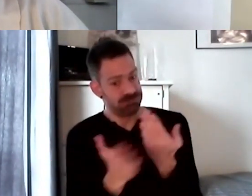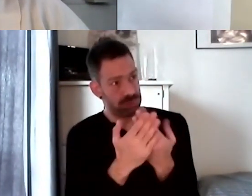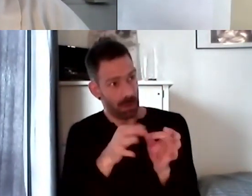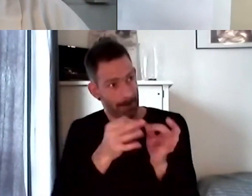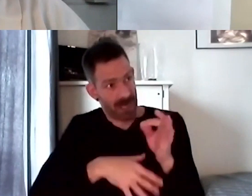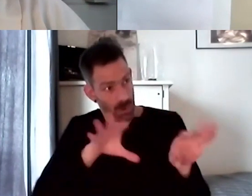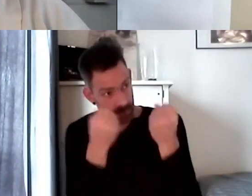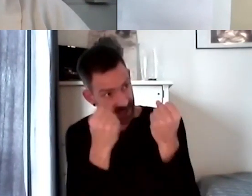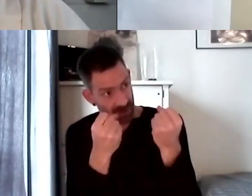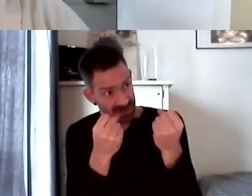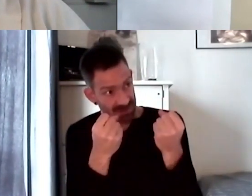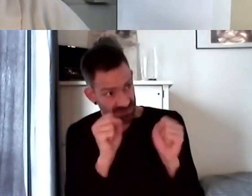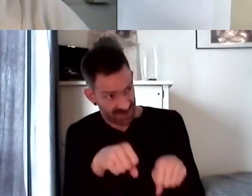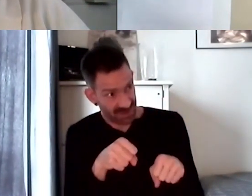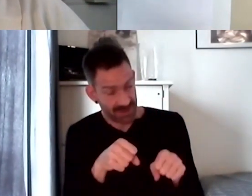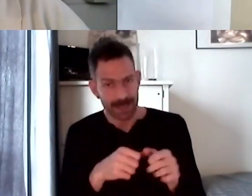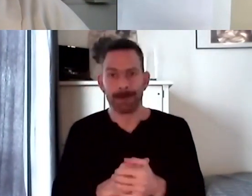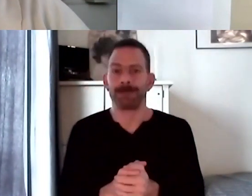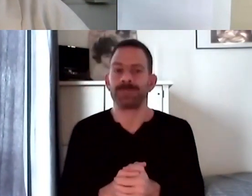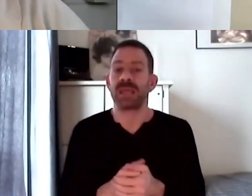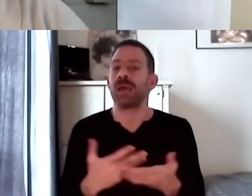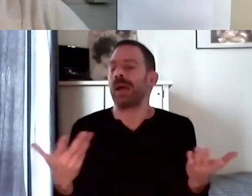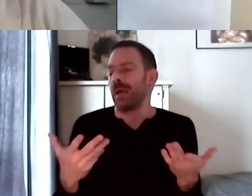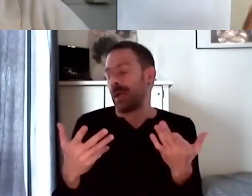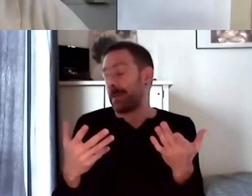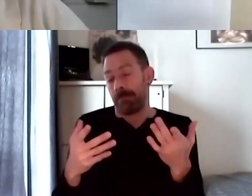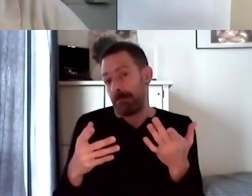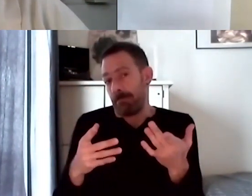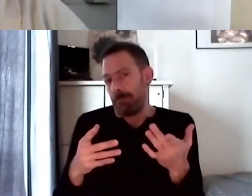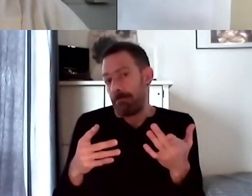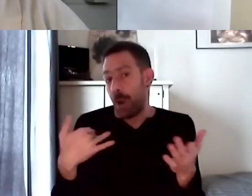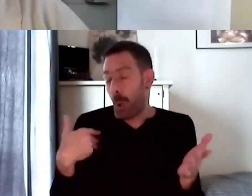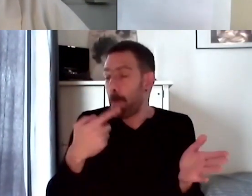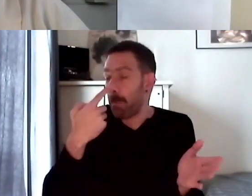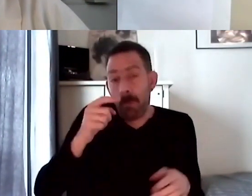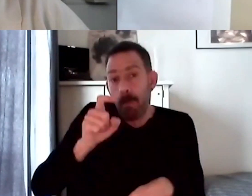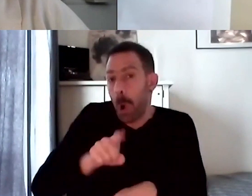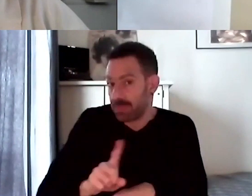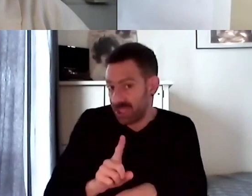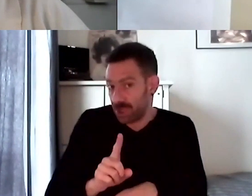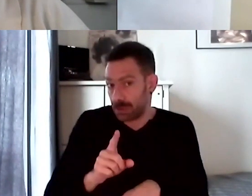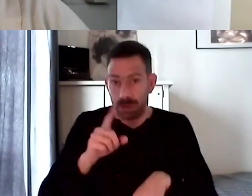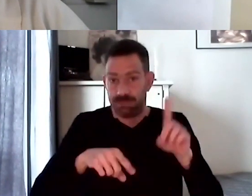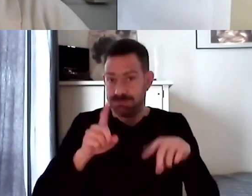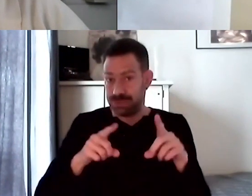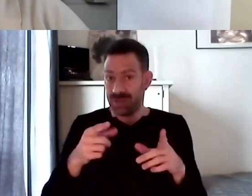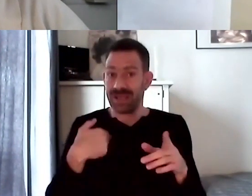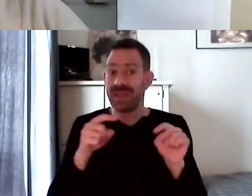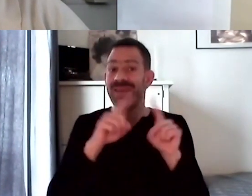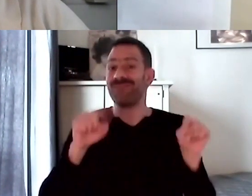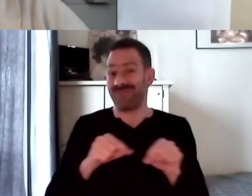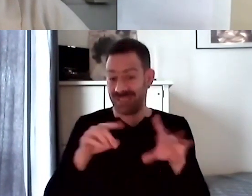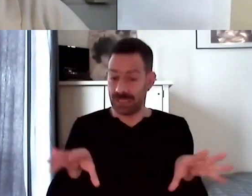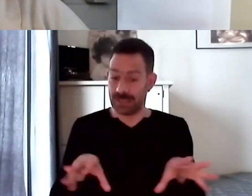part? Qu'est-ce que tu en penses? Alors, c'est toujours la même chose, je ne pense pas forcément, et je pense que cette fiche de synthèse, elle est au salarié, donc